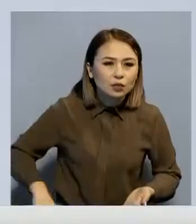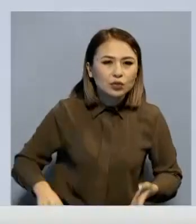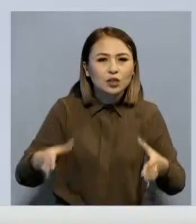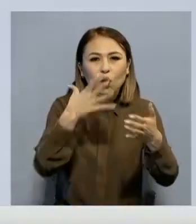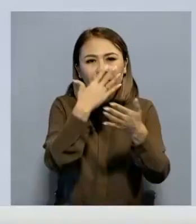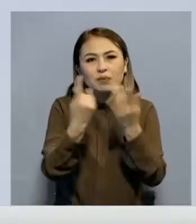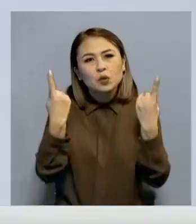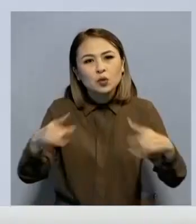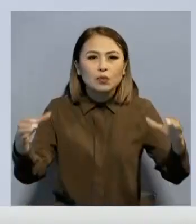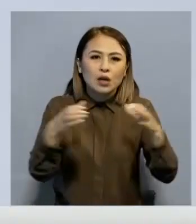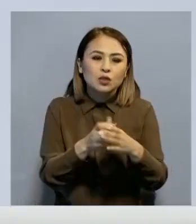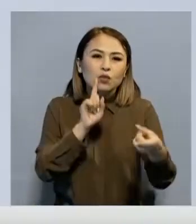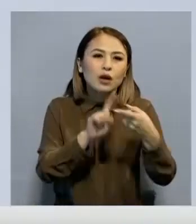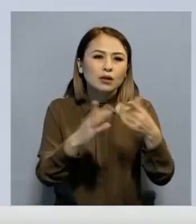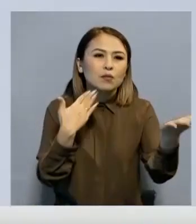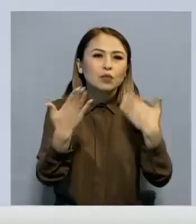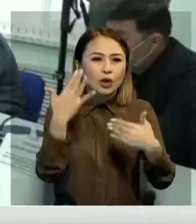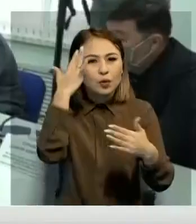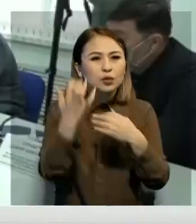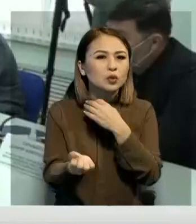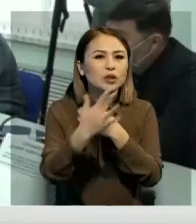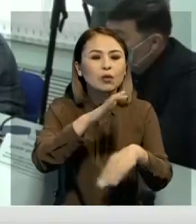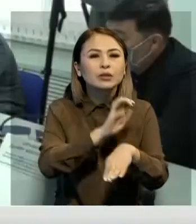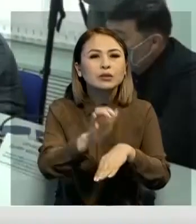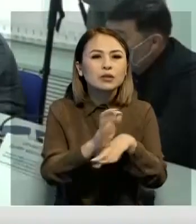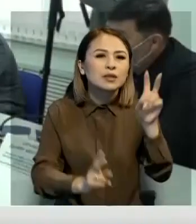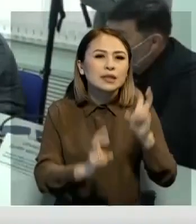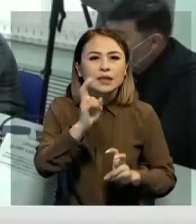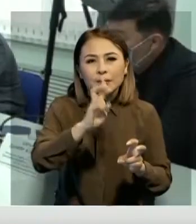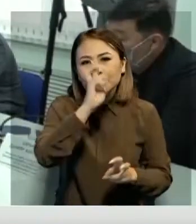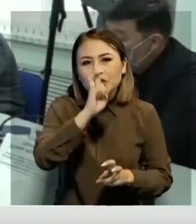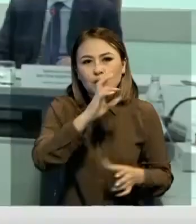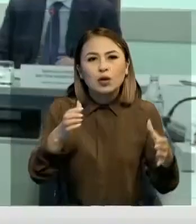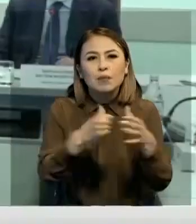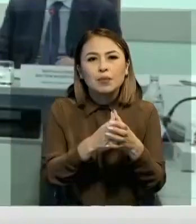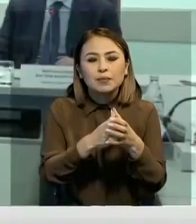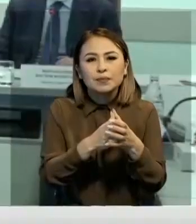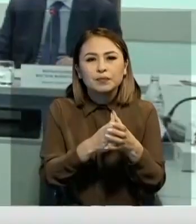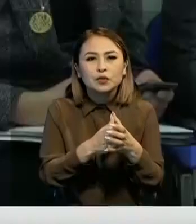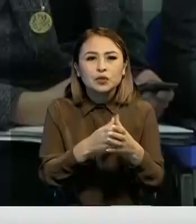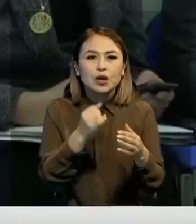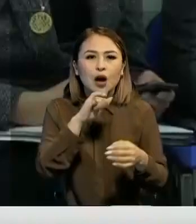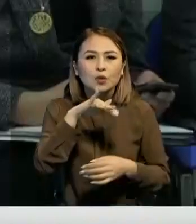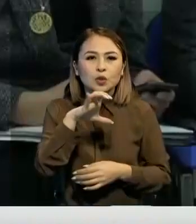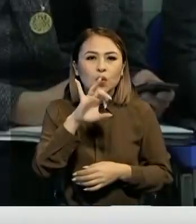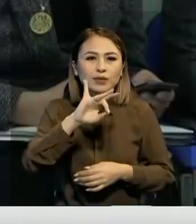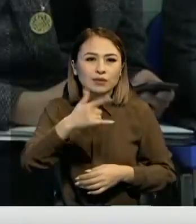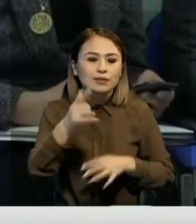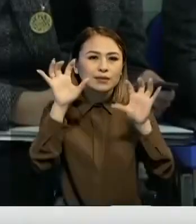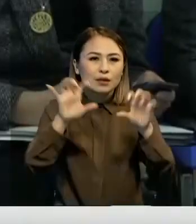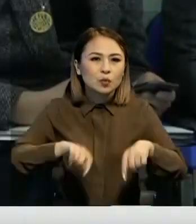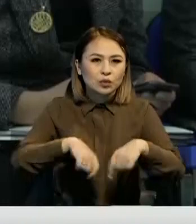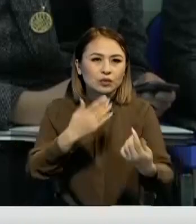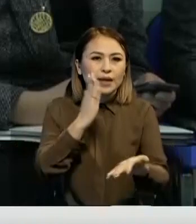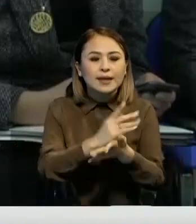директоры өзге топтармен сөз байласу арқылы мұнай өңдеу зауытының дизель отынын өндірудегі компаундтау үрдісін аутсорсингке заңсыз